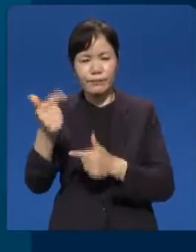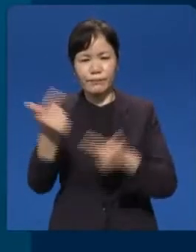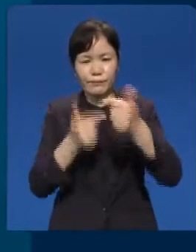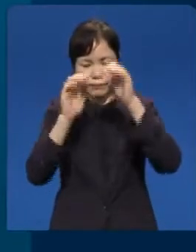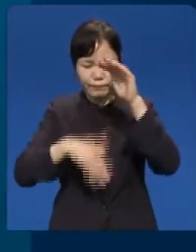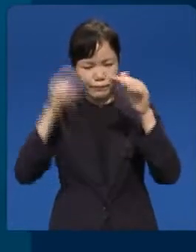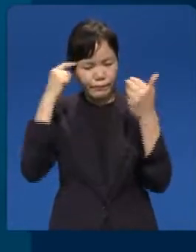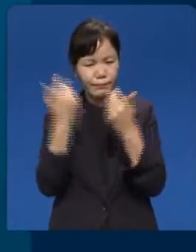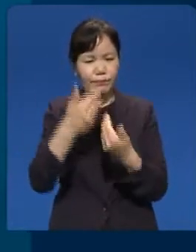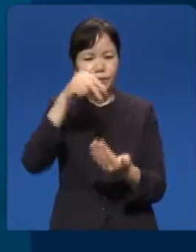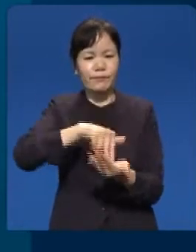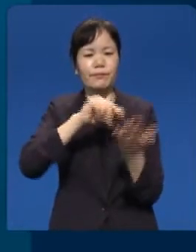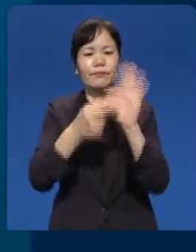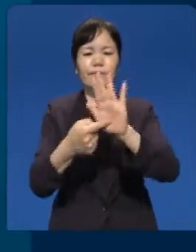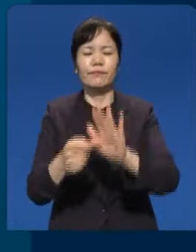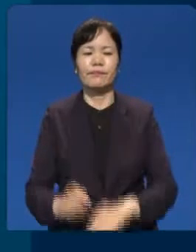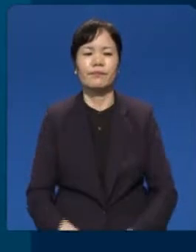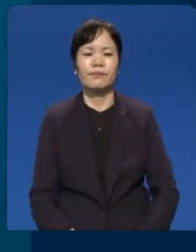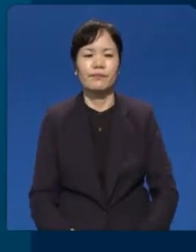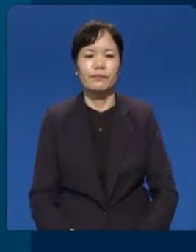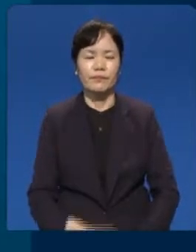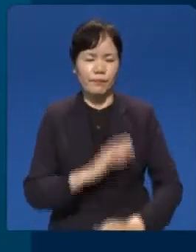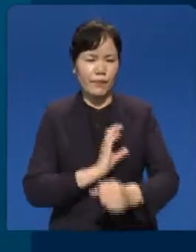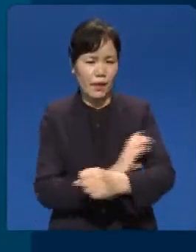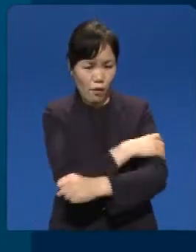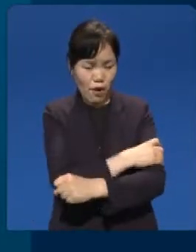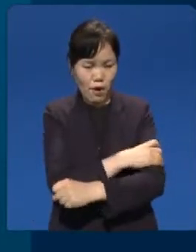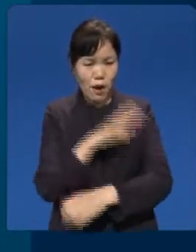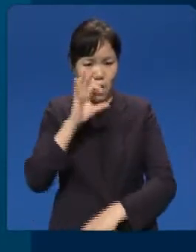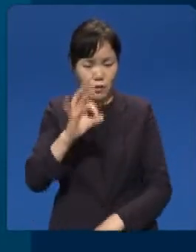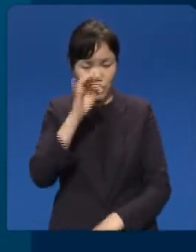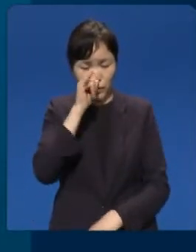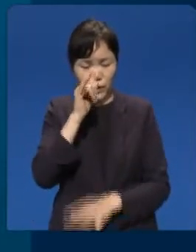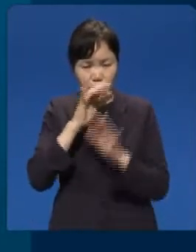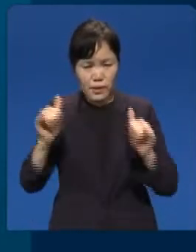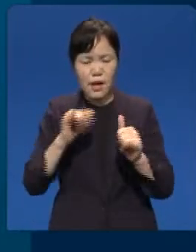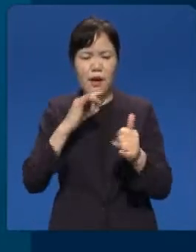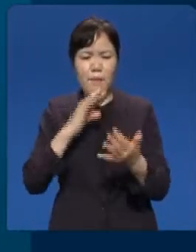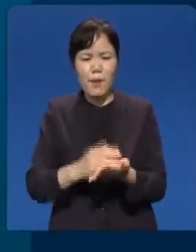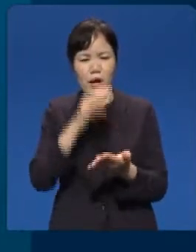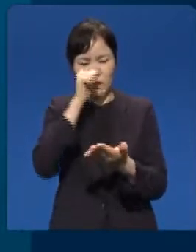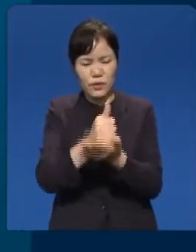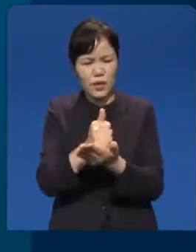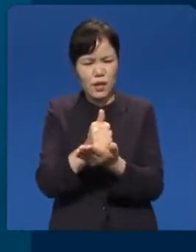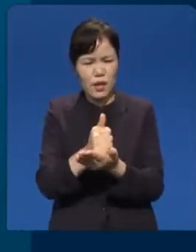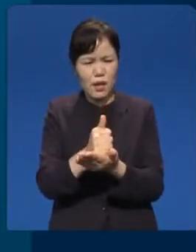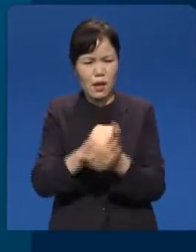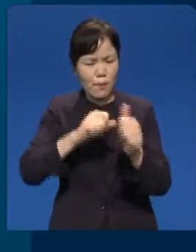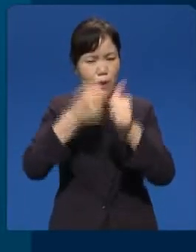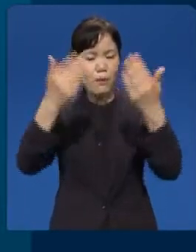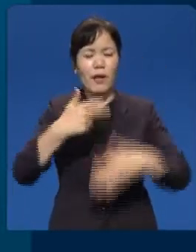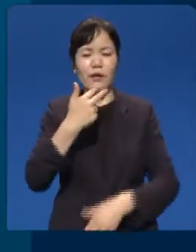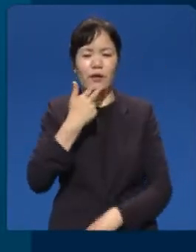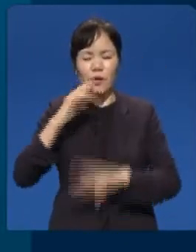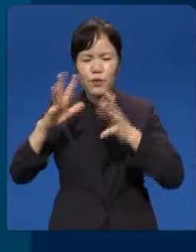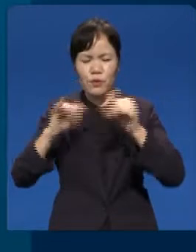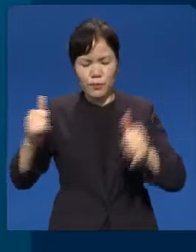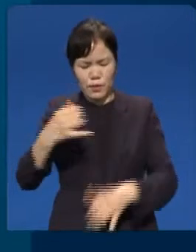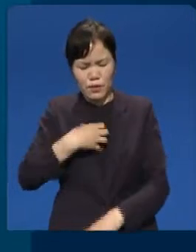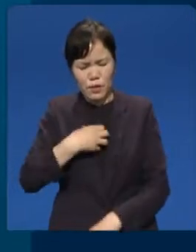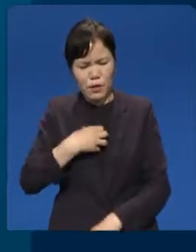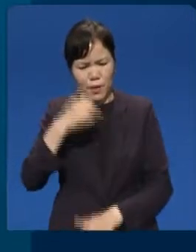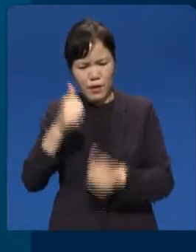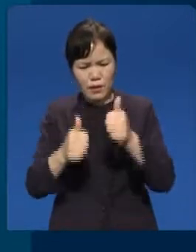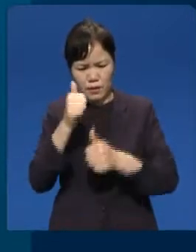표명이 잇따랐습니다. 권력과 돈 있는 범죄자들만 빠져나갈 것이며 국민을 위험한